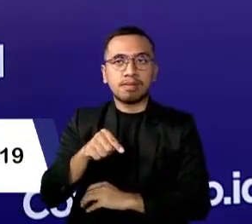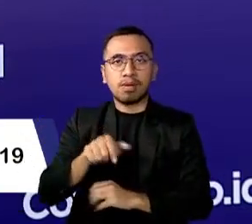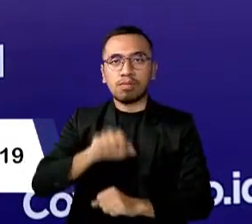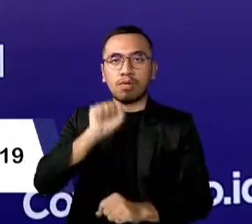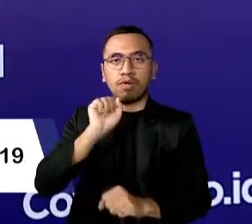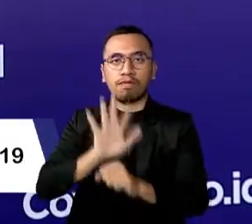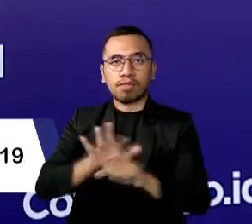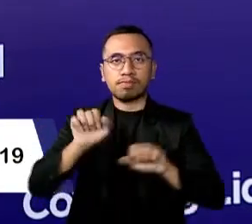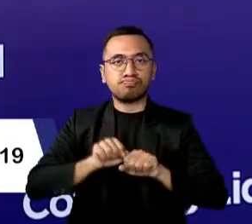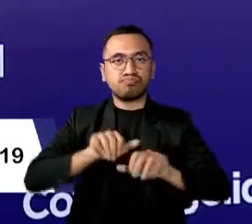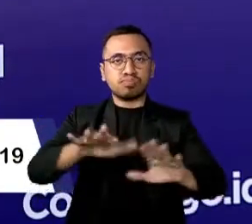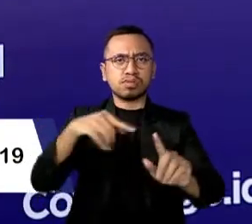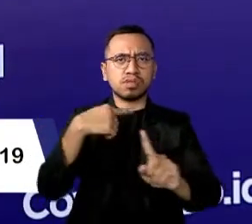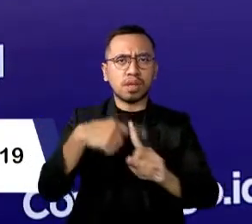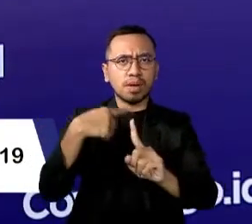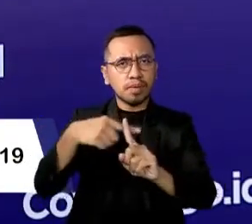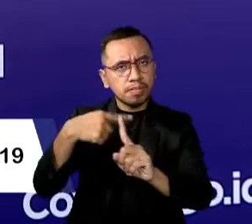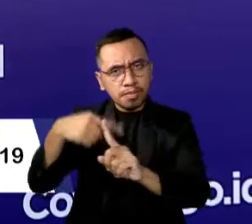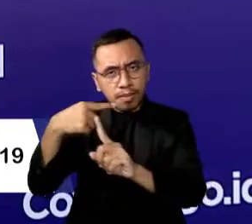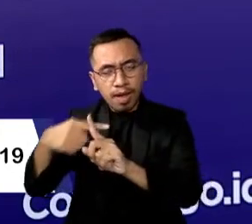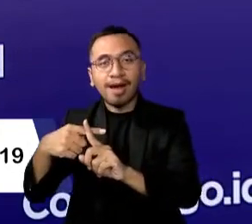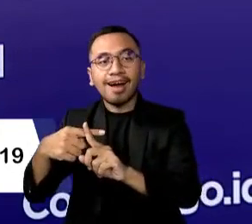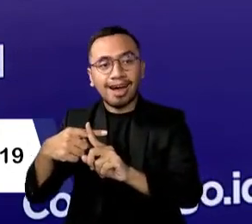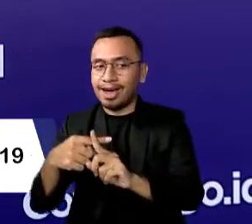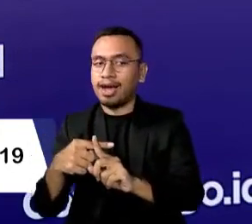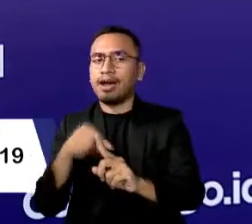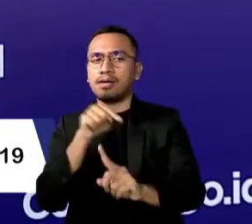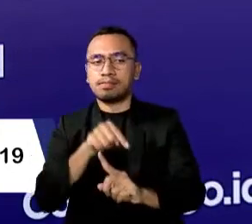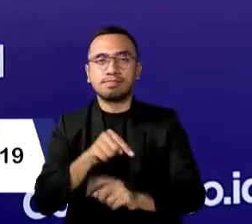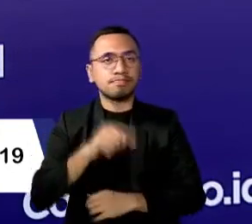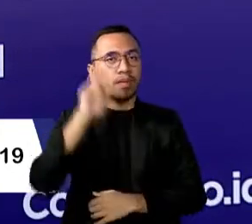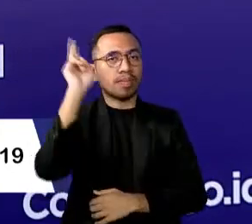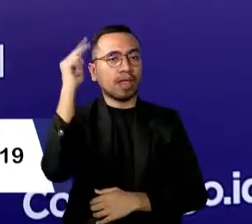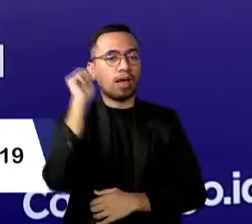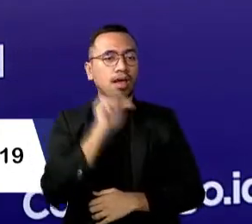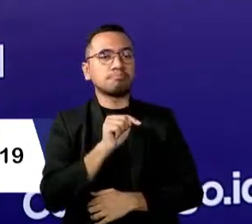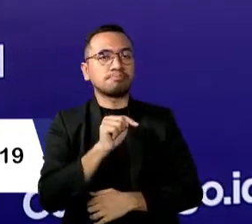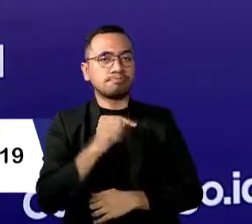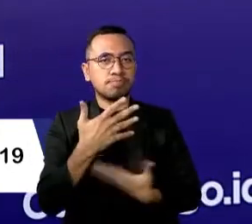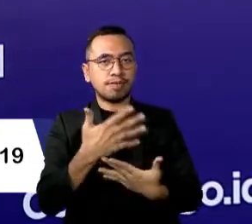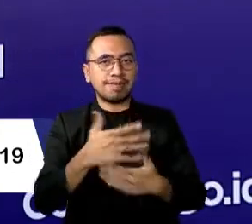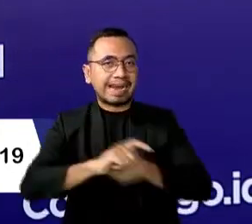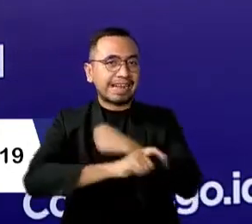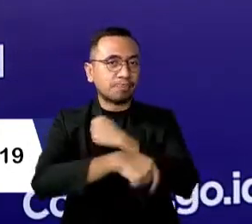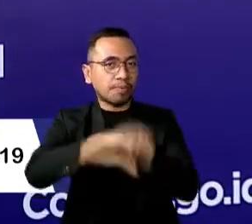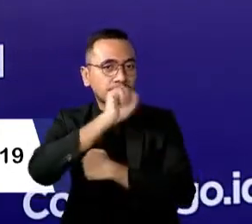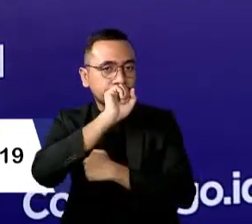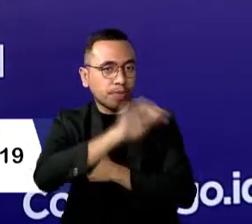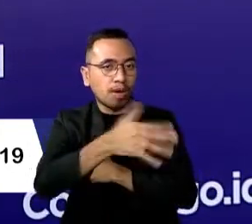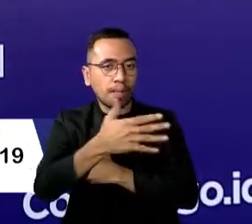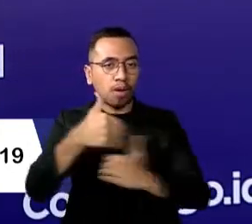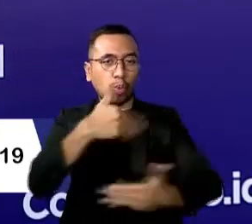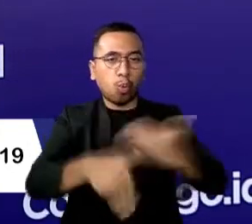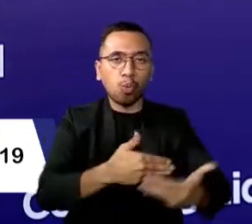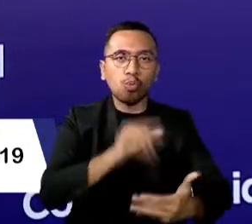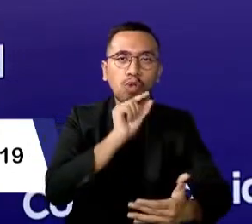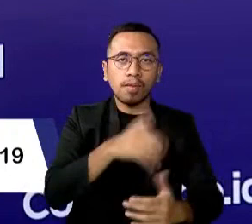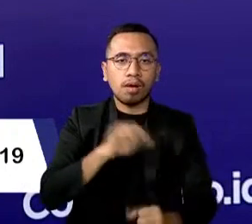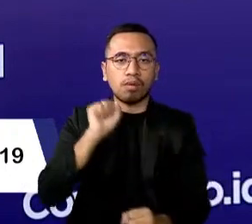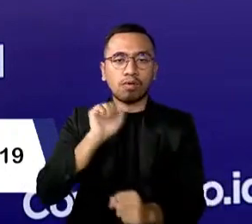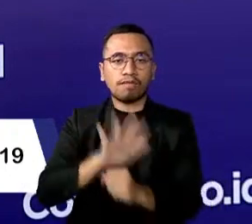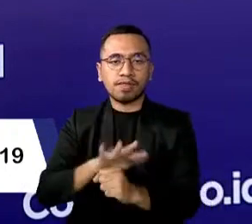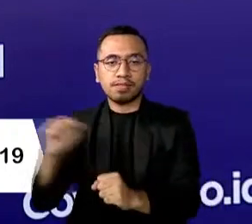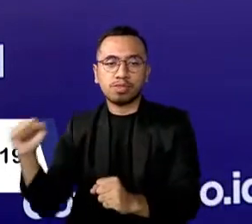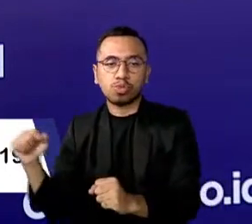aktif terus bertambah karena itu pemerintah melakukan berbagai langkah responsif untuk menekan laju penularan